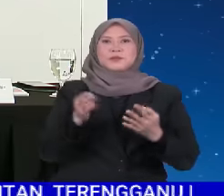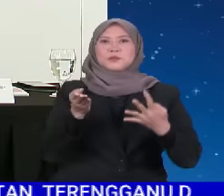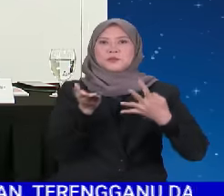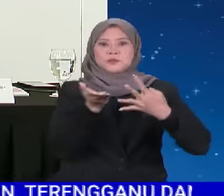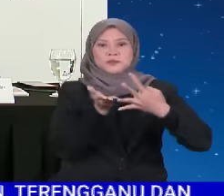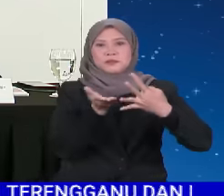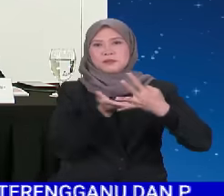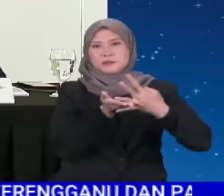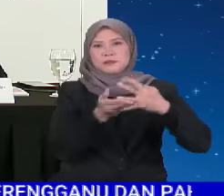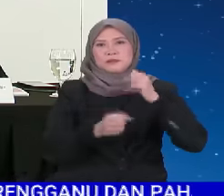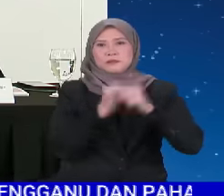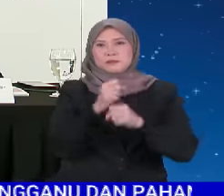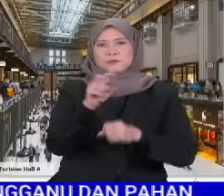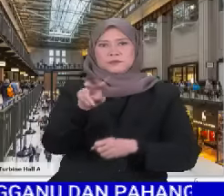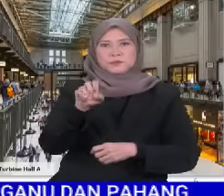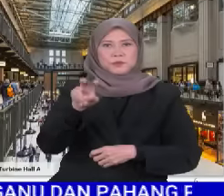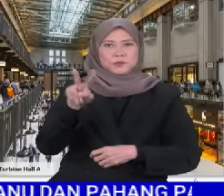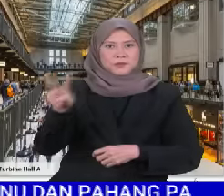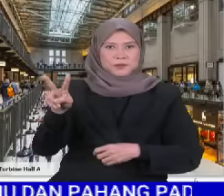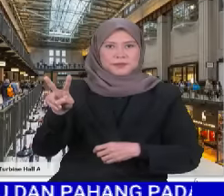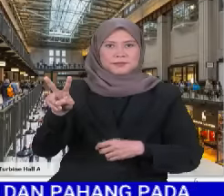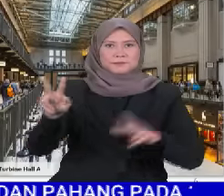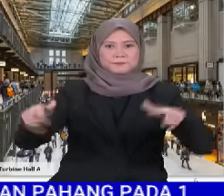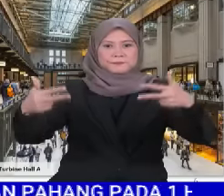tahun keuangan 2022